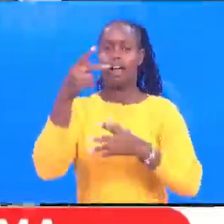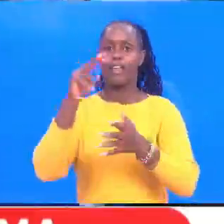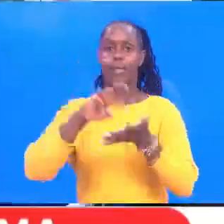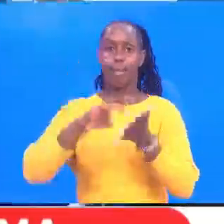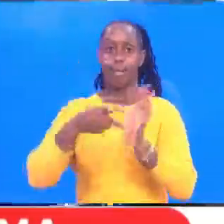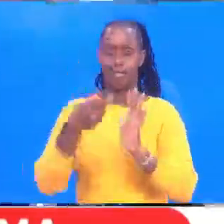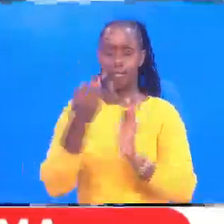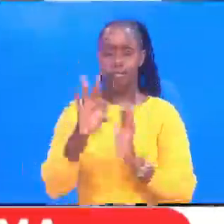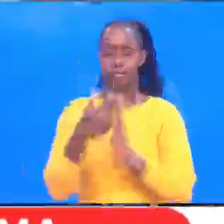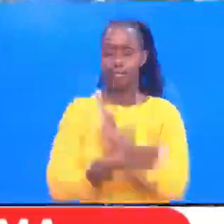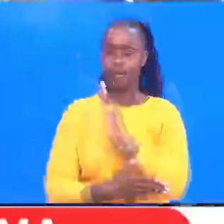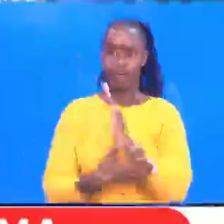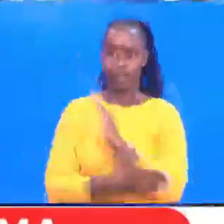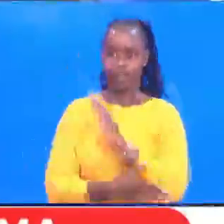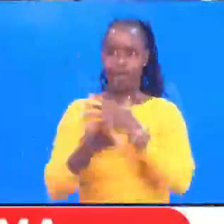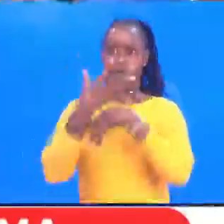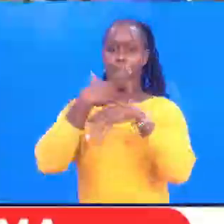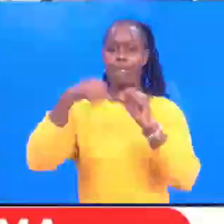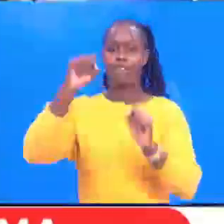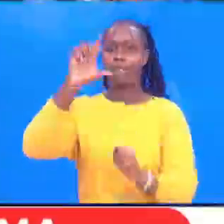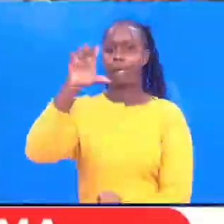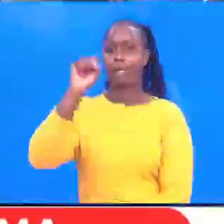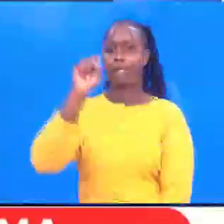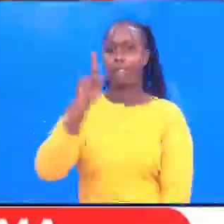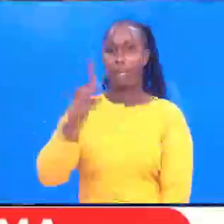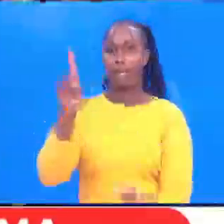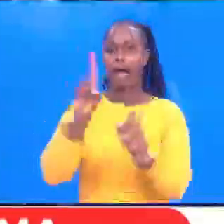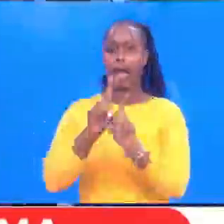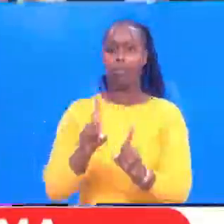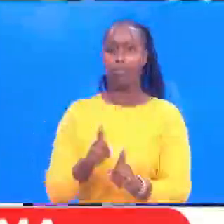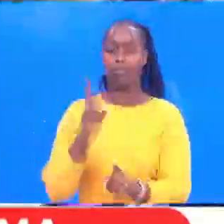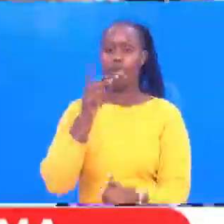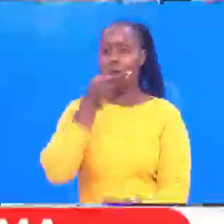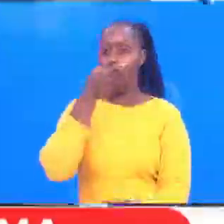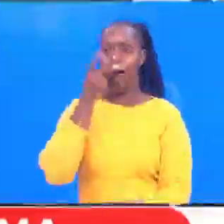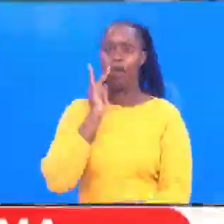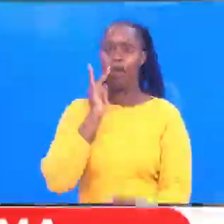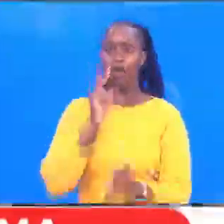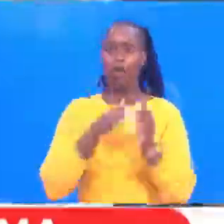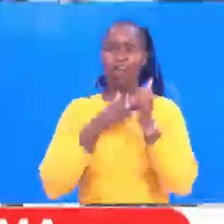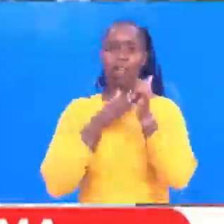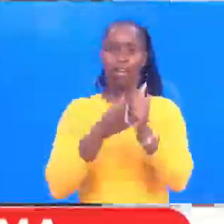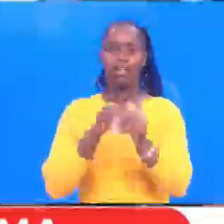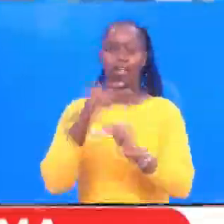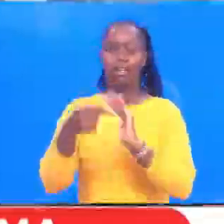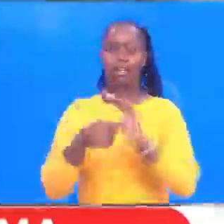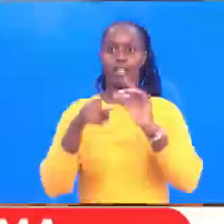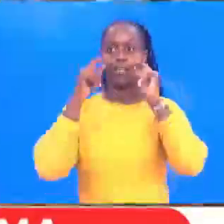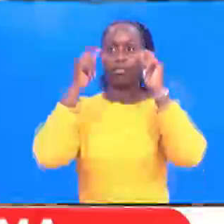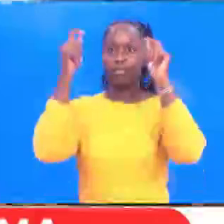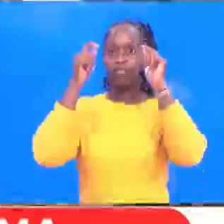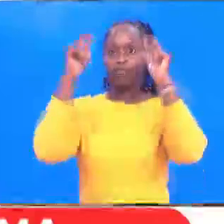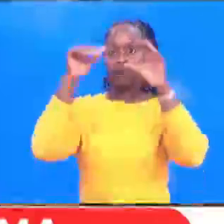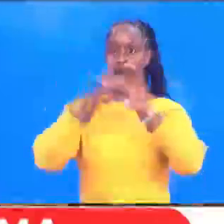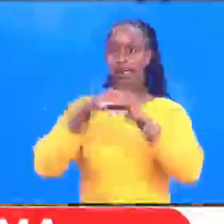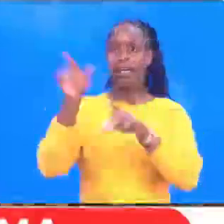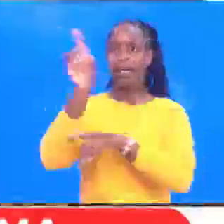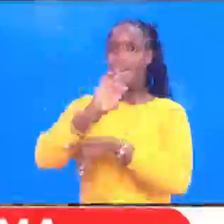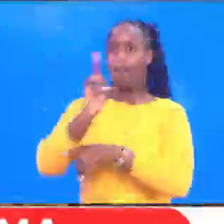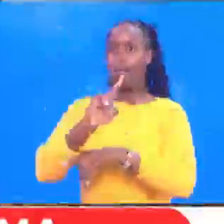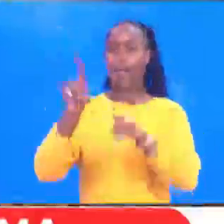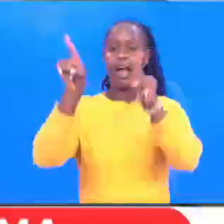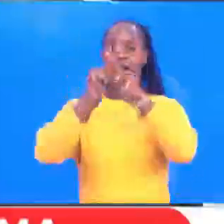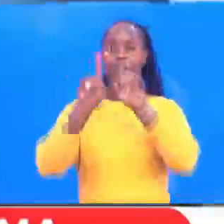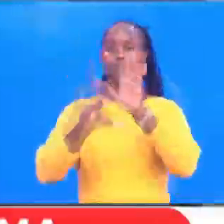LSK Eric Theuri na aliyekuwa makamu wa rais Kalonzo Musyoka waliongoza maandamano katika mji mkuu wa Nairobi, huku wanasheria